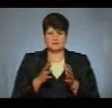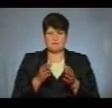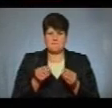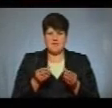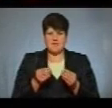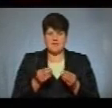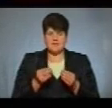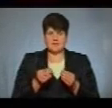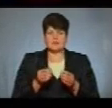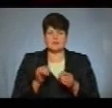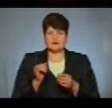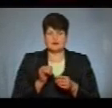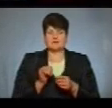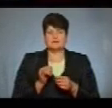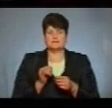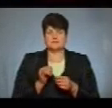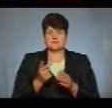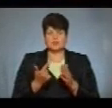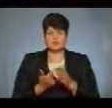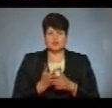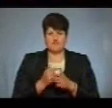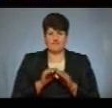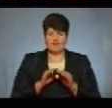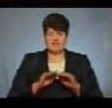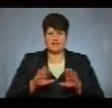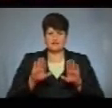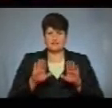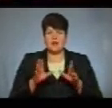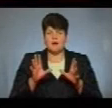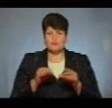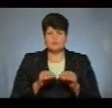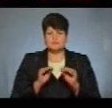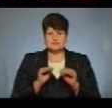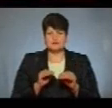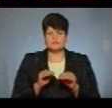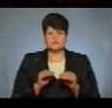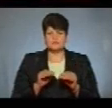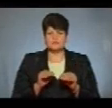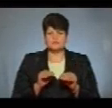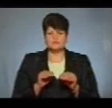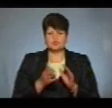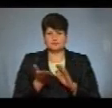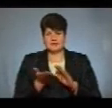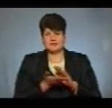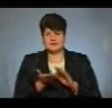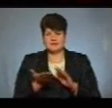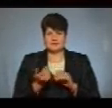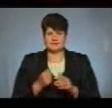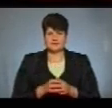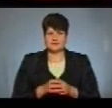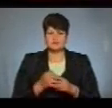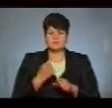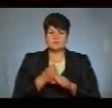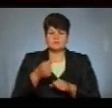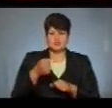більш м'ягенька, і знову вирівнюєш, потім ставиш сюди, щоб не був ровний. Зробив таку чашку, я